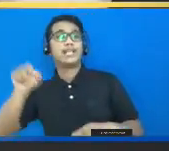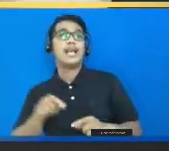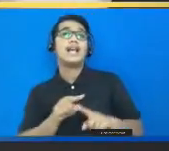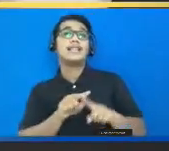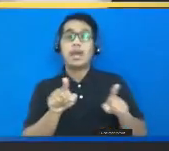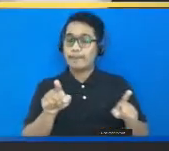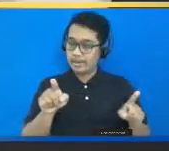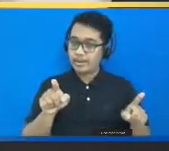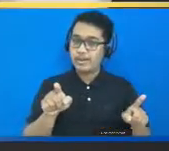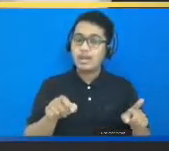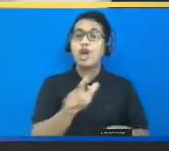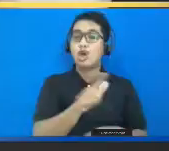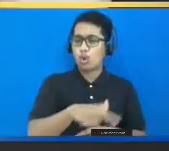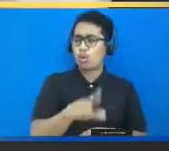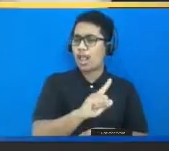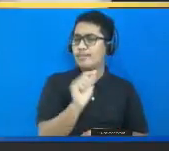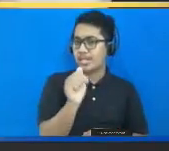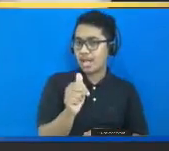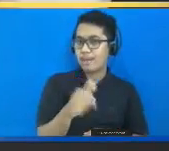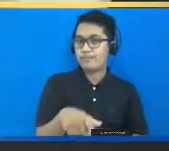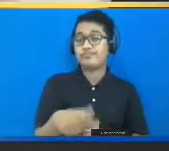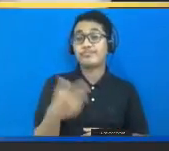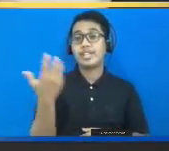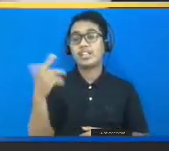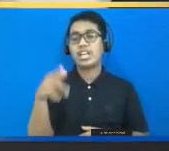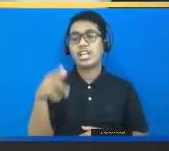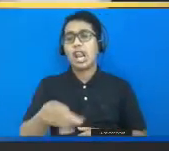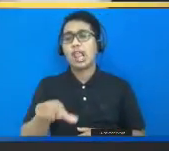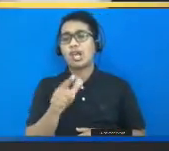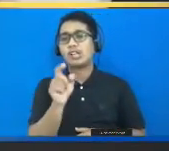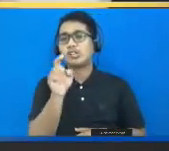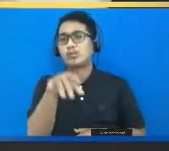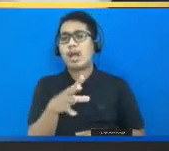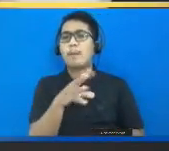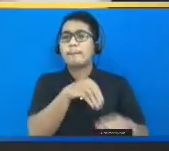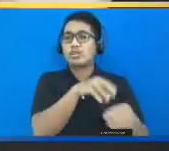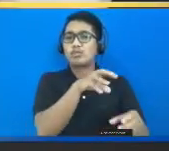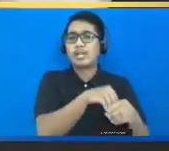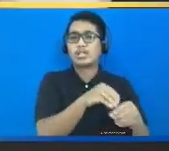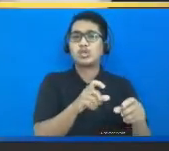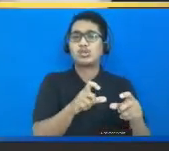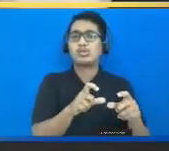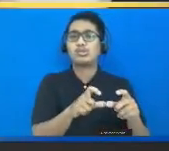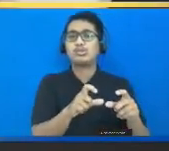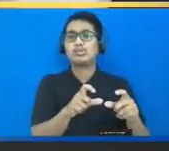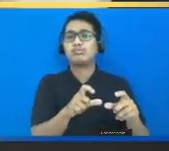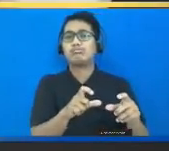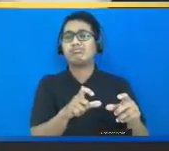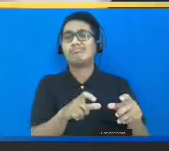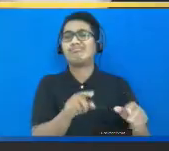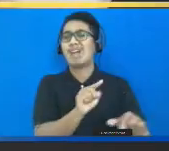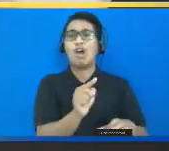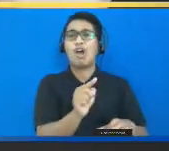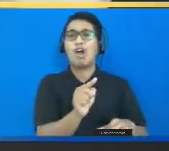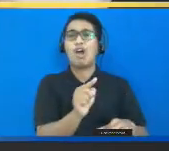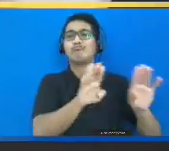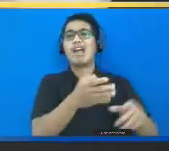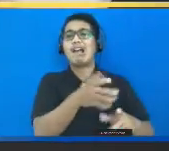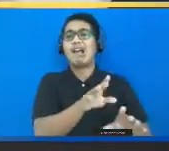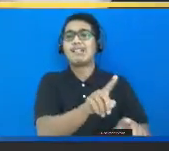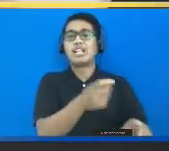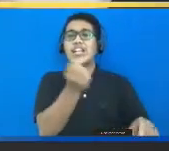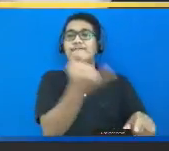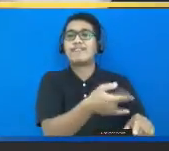tapi juga dari Hai yang tadinya lokal hanya masuknya disit di awal banget gitu ya yang inversnya